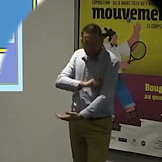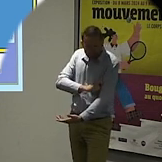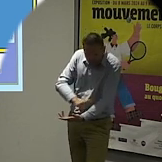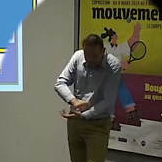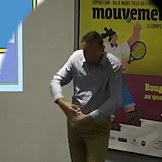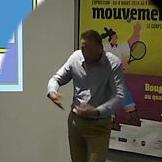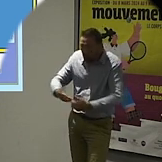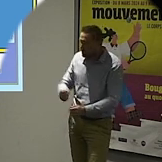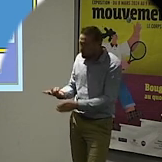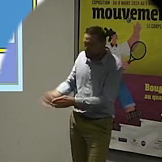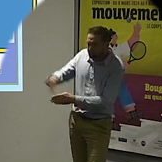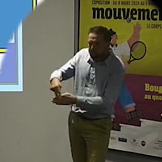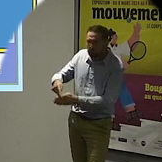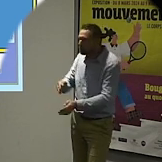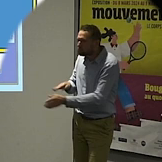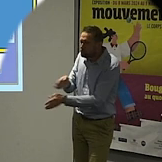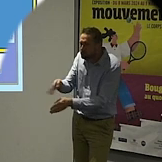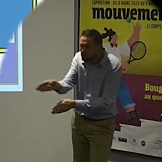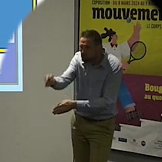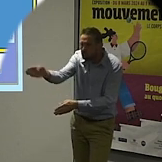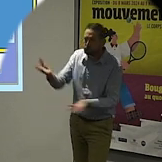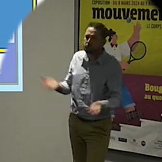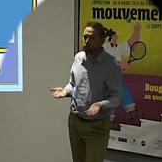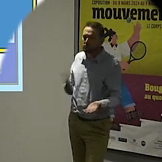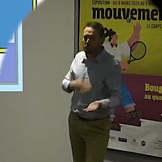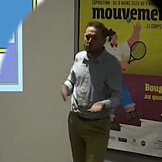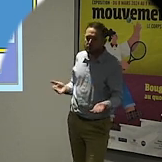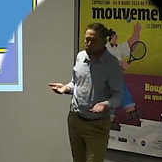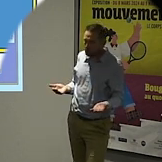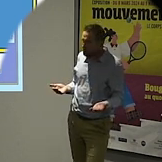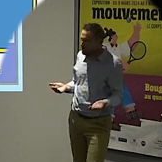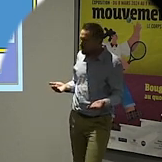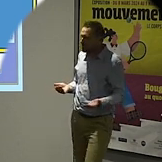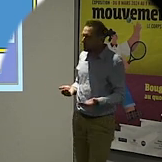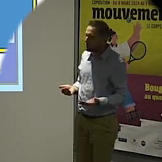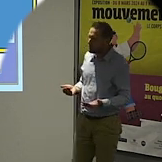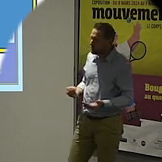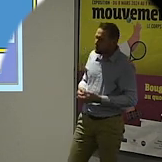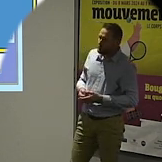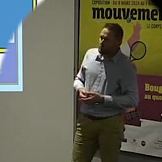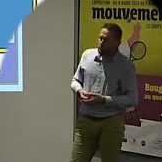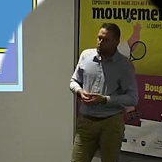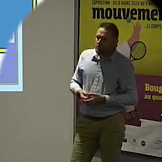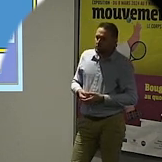présent pour sa maman et d'être en fait la personne qu'il souhaite être aujourd'hui.